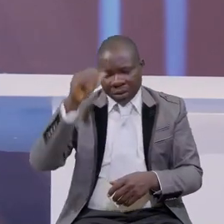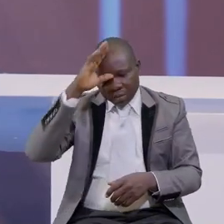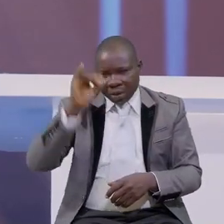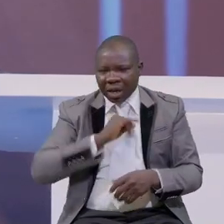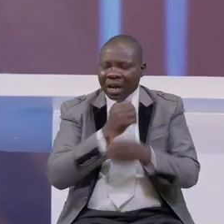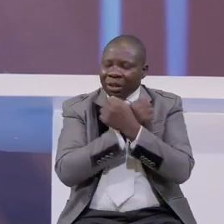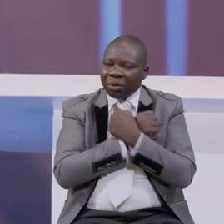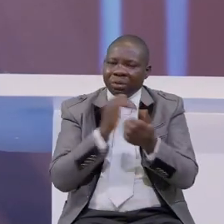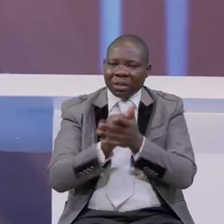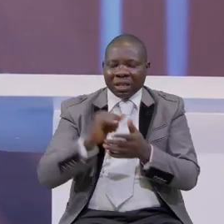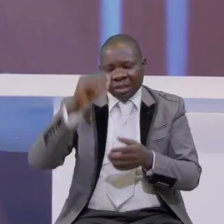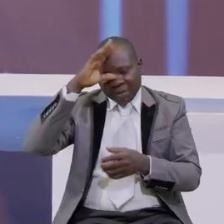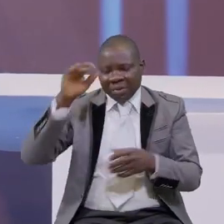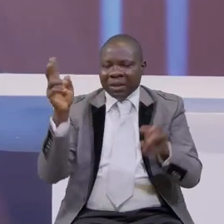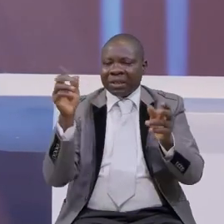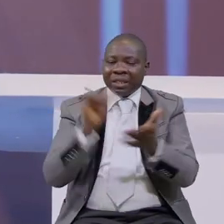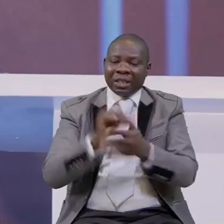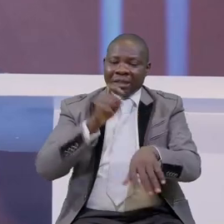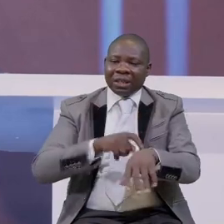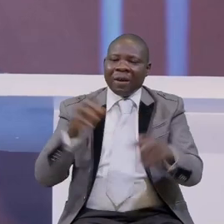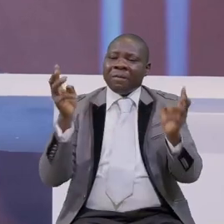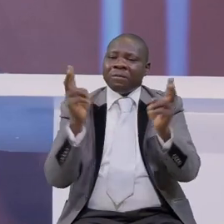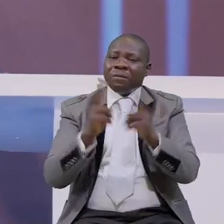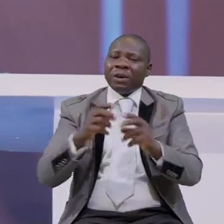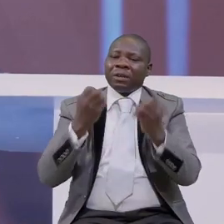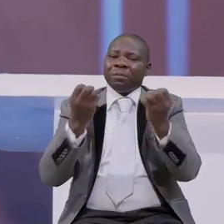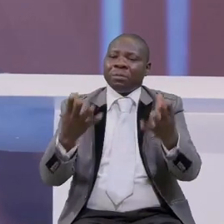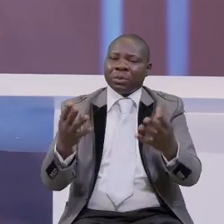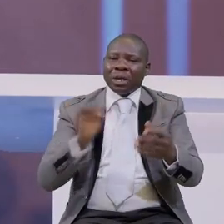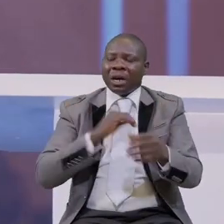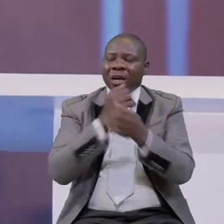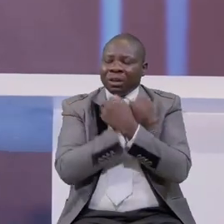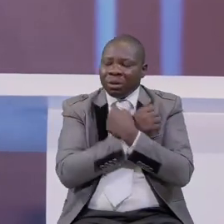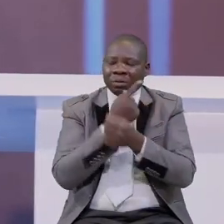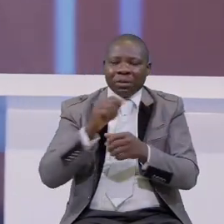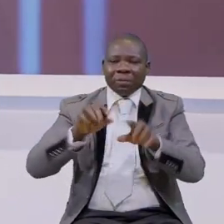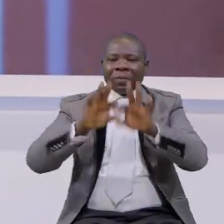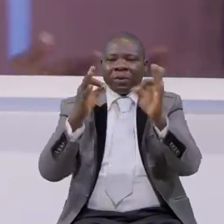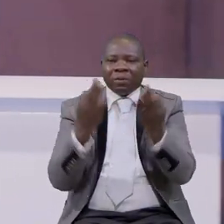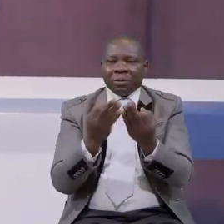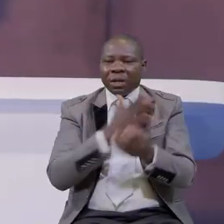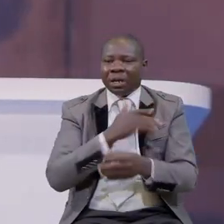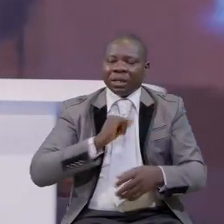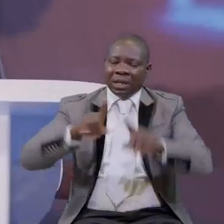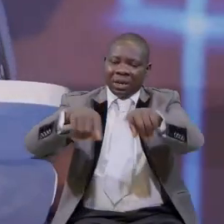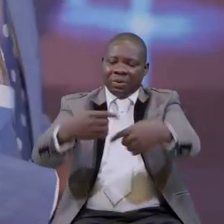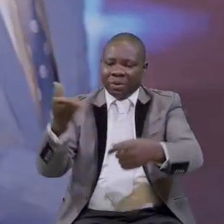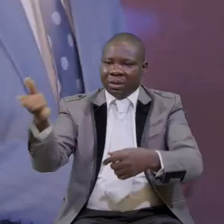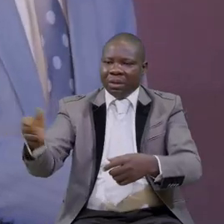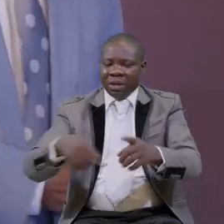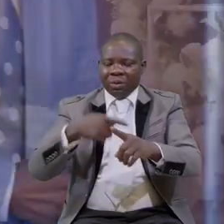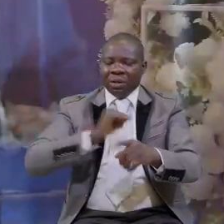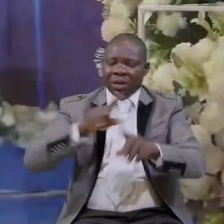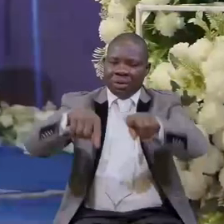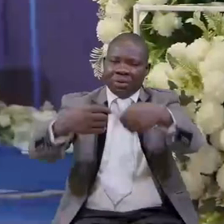cet homme en ce moment, vraiment beaucoup. Et j'aimais la famille. Et j'allais là-bas quand